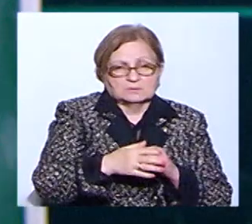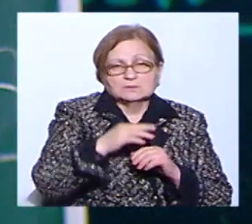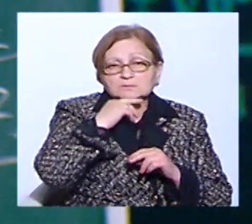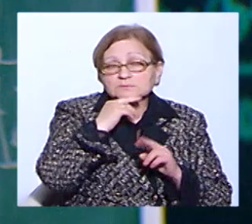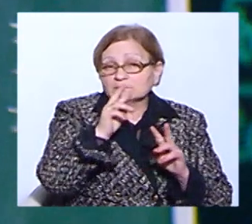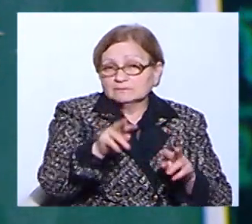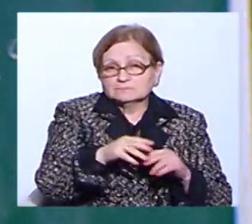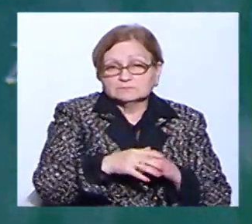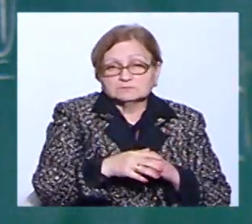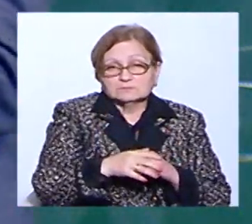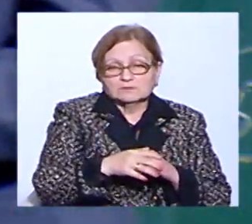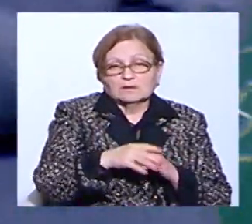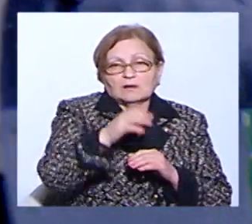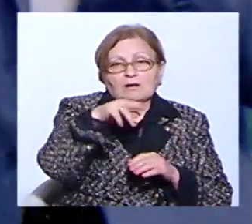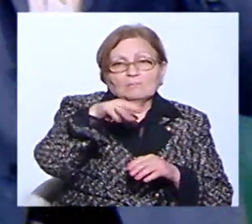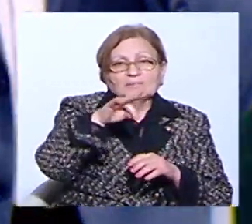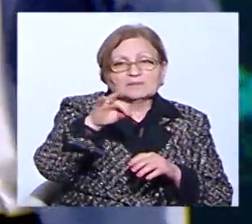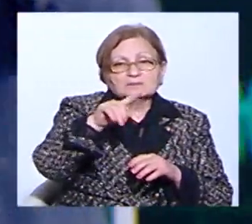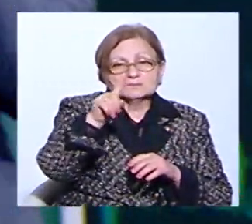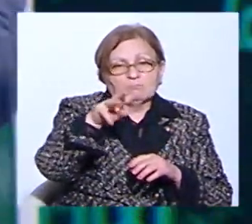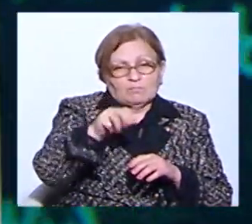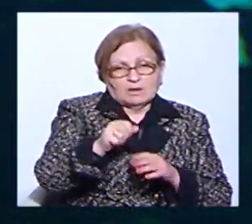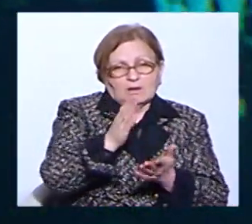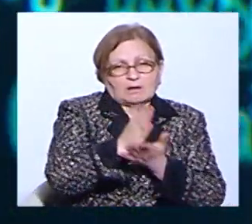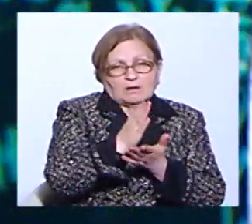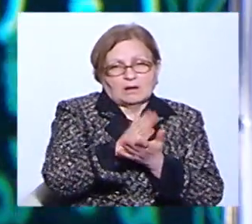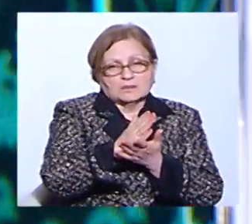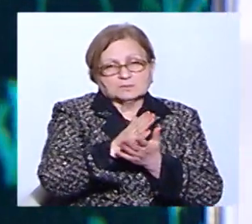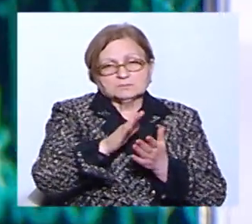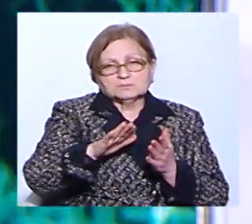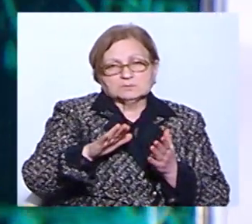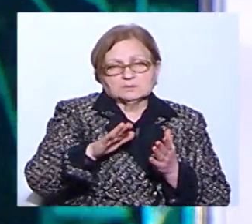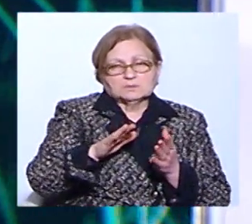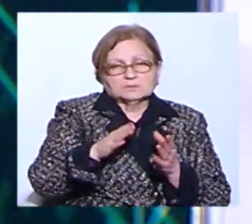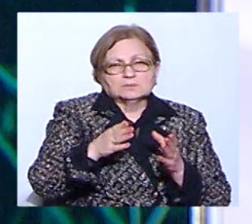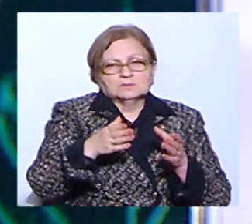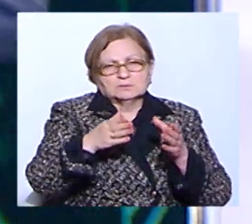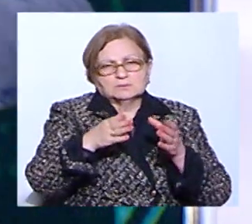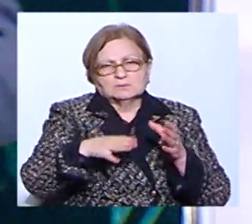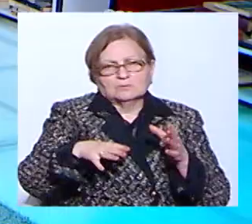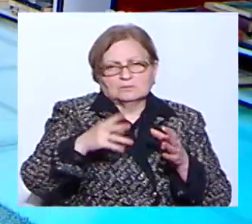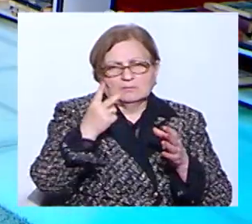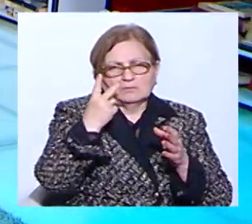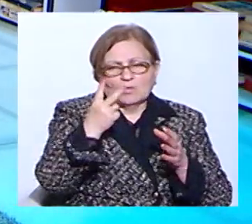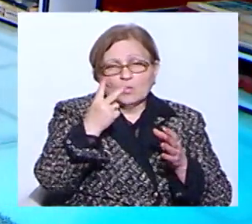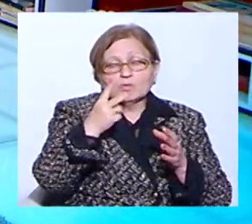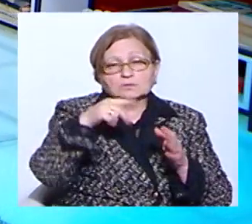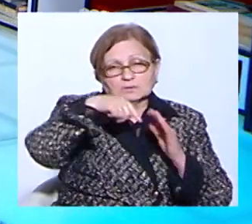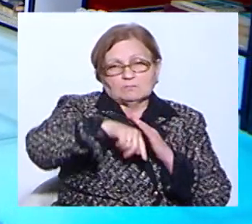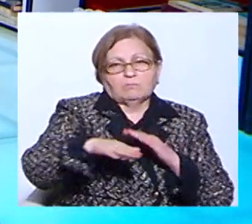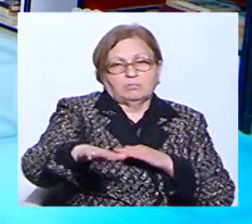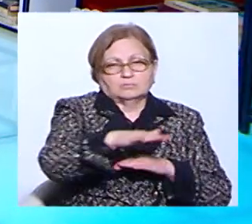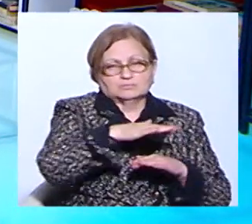დავაკვირდეთ. პრიზმა არის სივრცითი ფიგურა, სივრცული ფიგურა, რომელიც შეიცავს ორ ფუძეს.